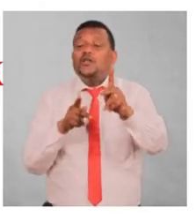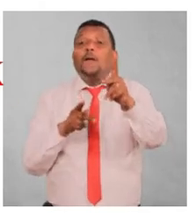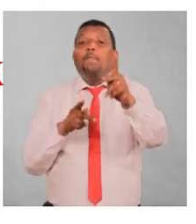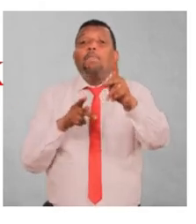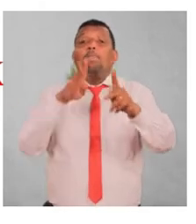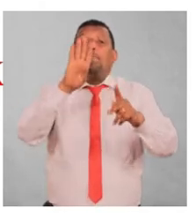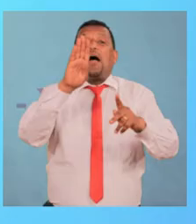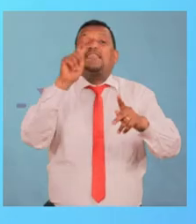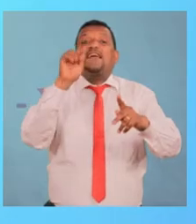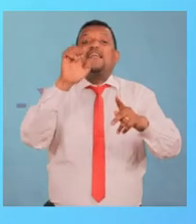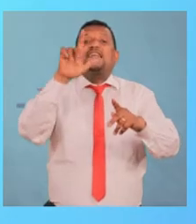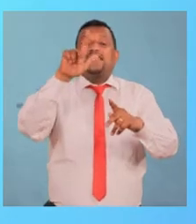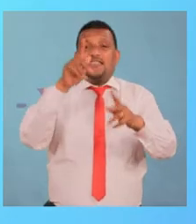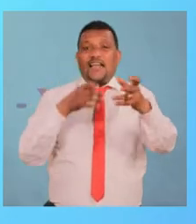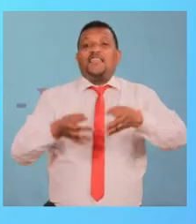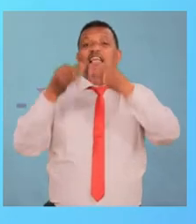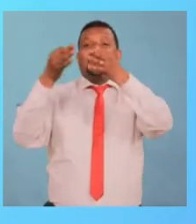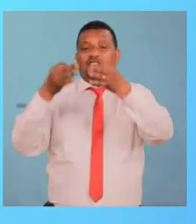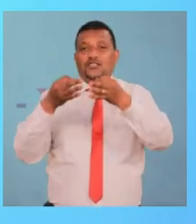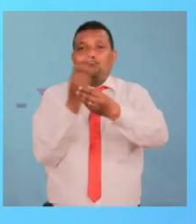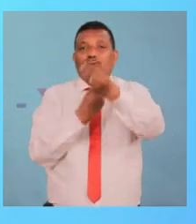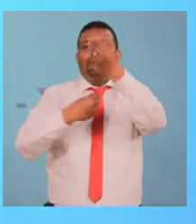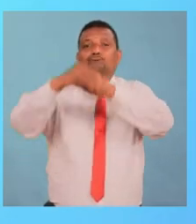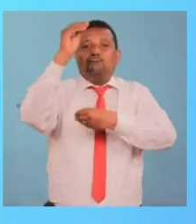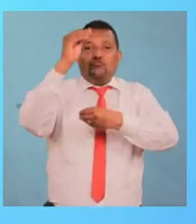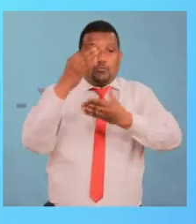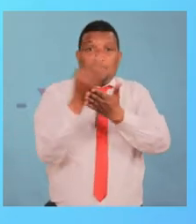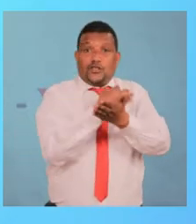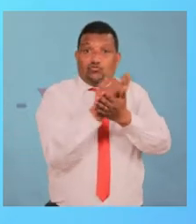subscribe The Channel